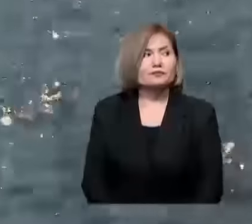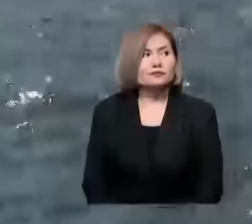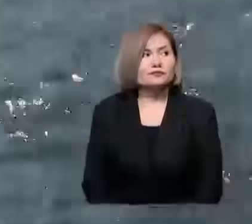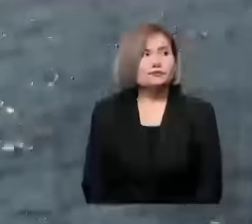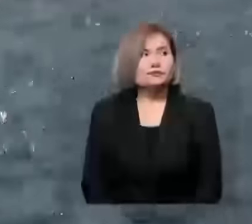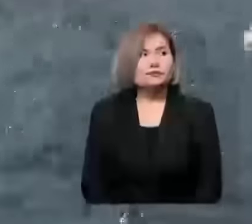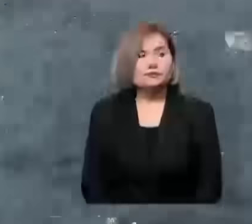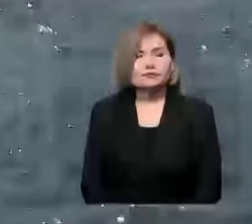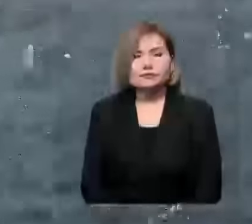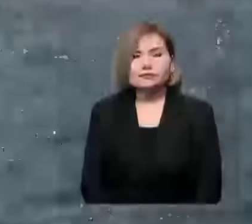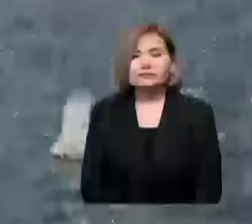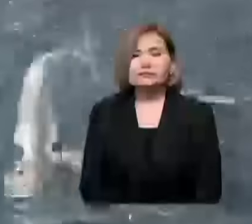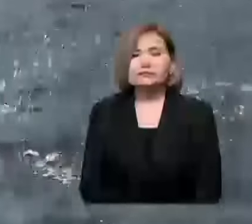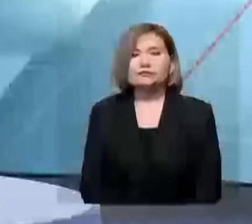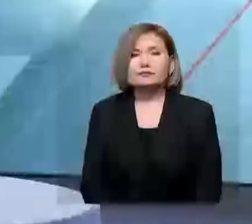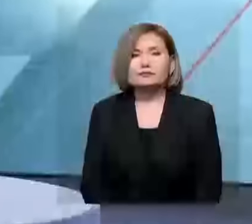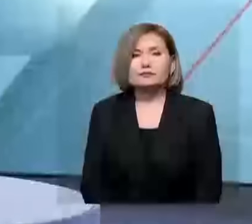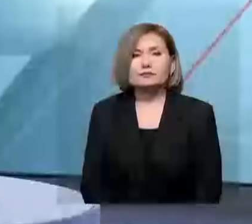Алматы облысынан.